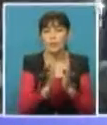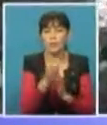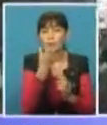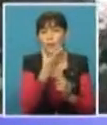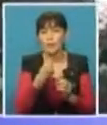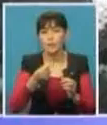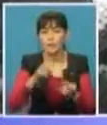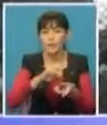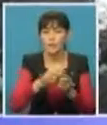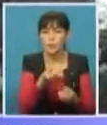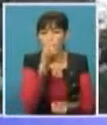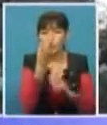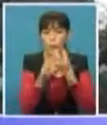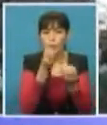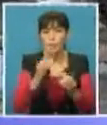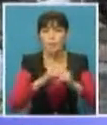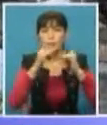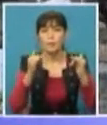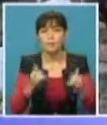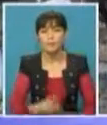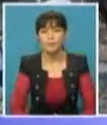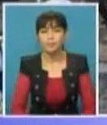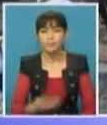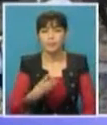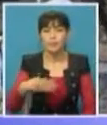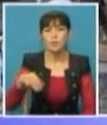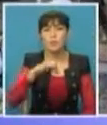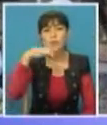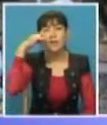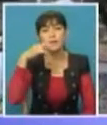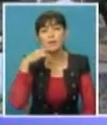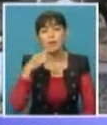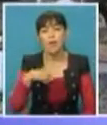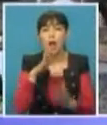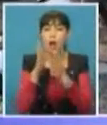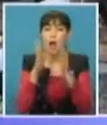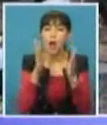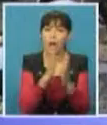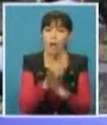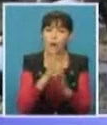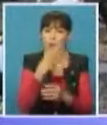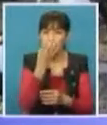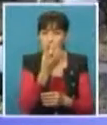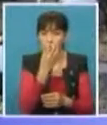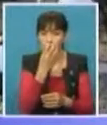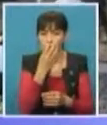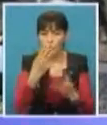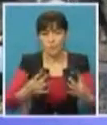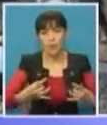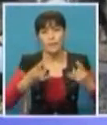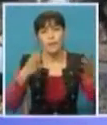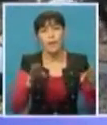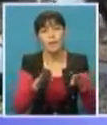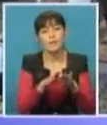бірнеше ауысымда шеберлер шаһарды абаттандыруда. Біз оңтүстік өңірі ауа-райы жылы тойдың қарсаңына егіліп бас бүгілдің